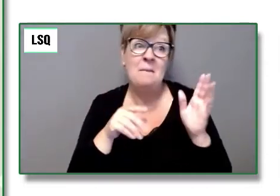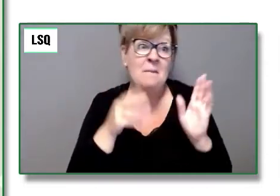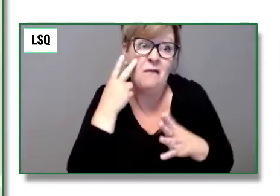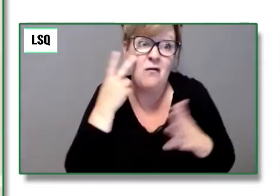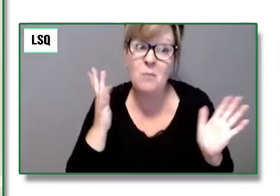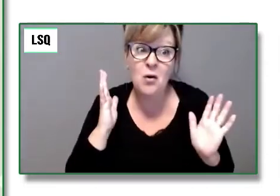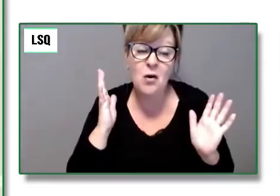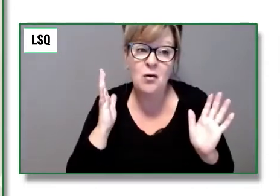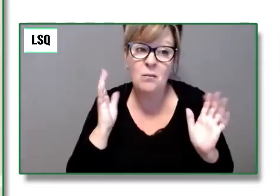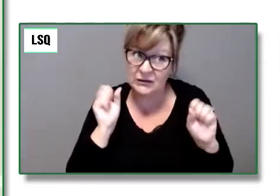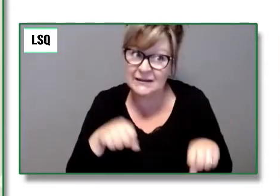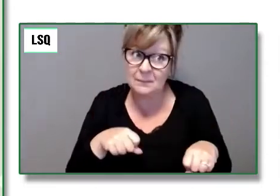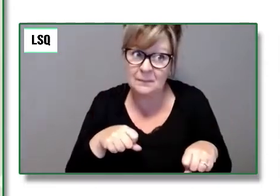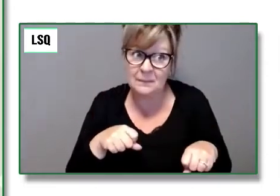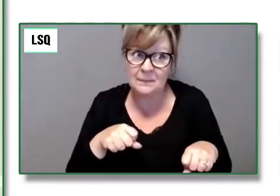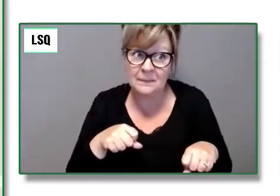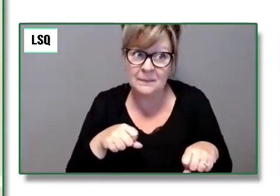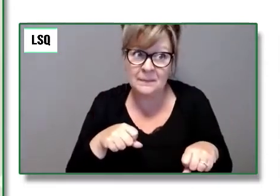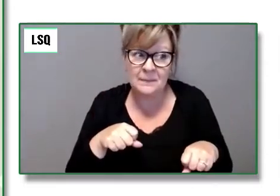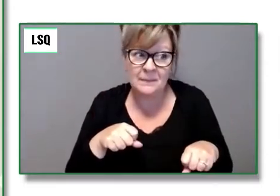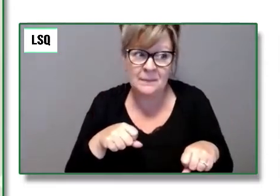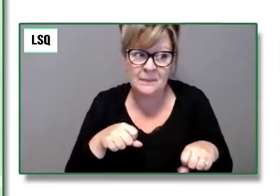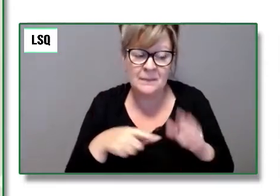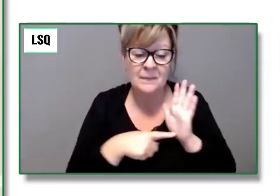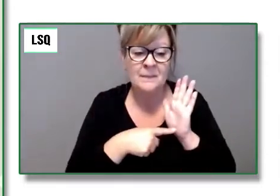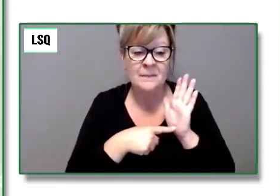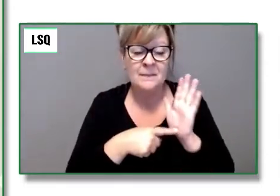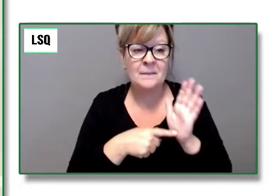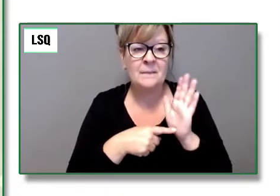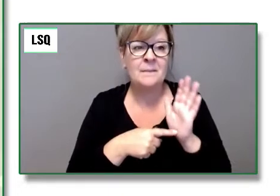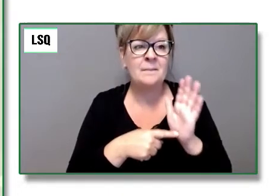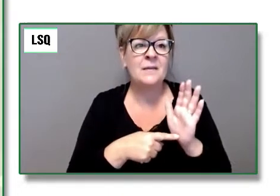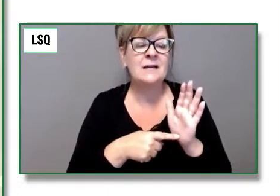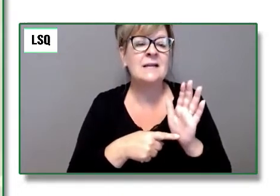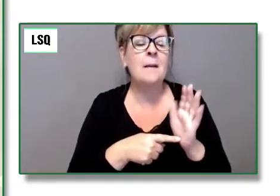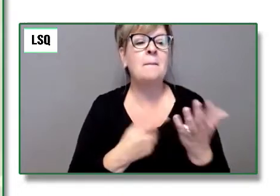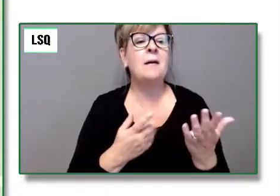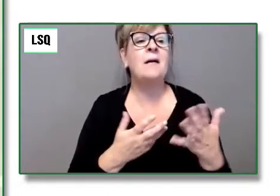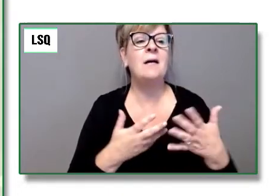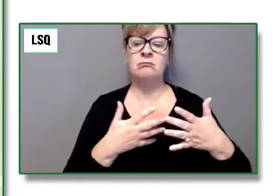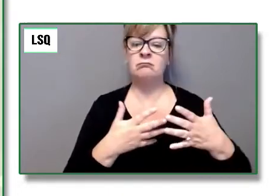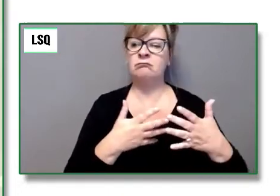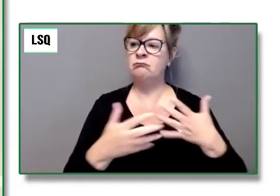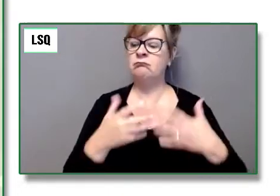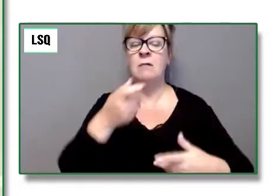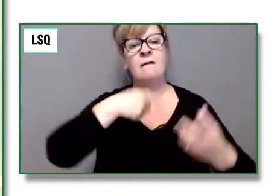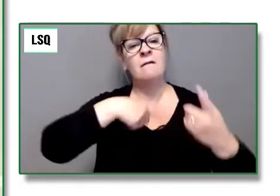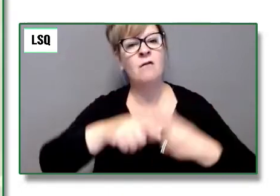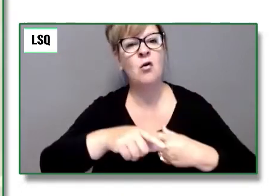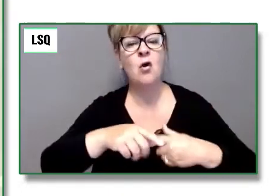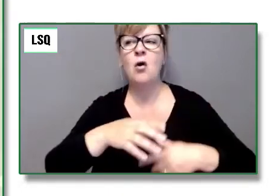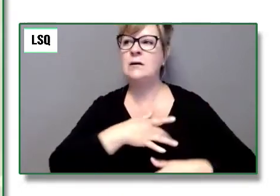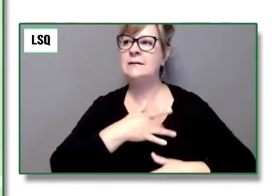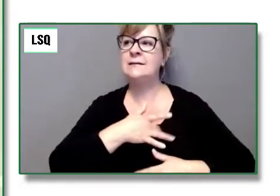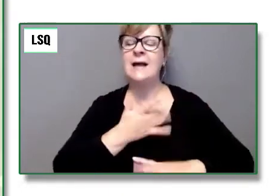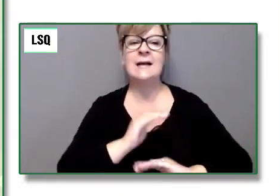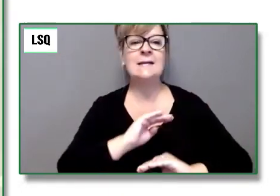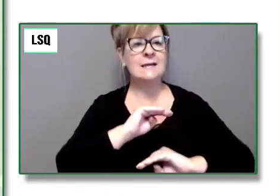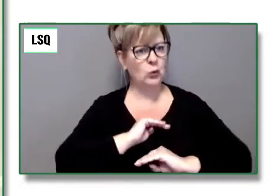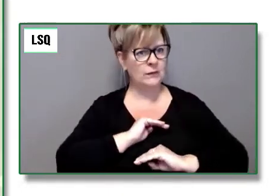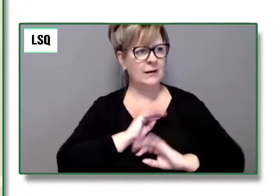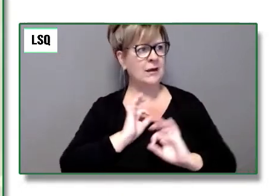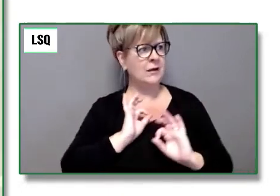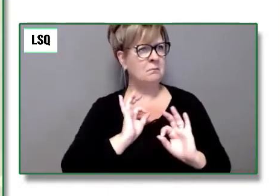en sécurité, où on estime que nos besoins sont satisfaits, ou que le personnel,